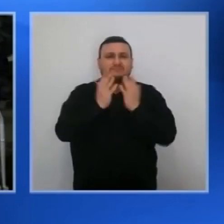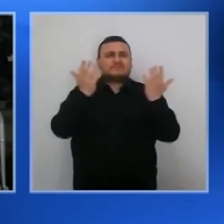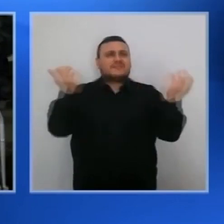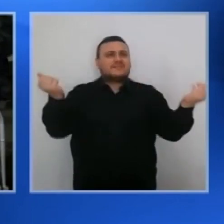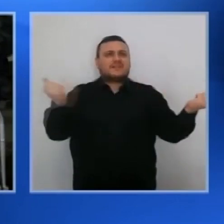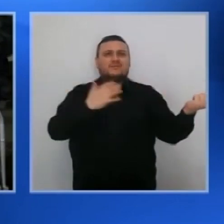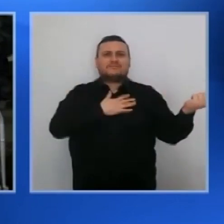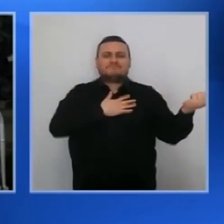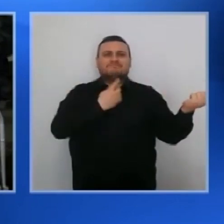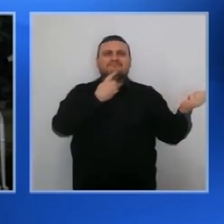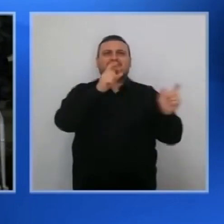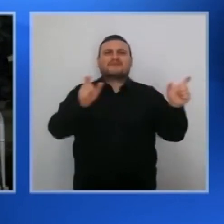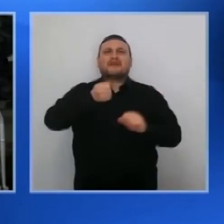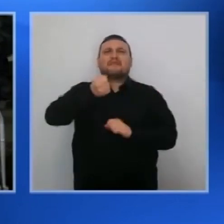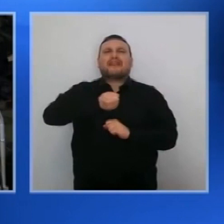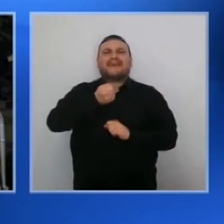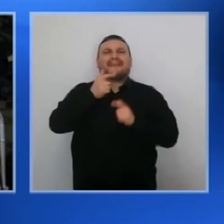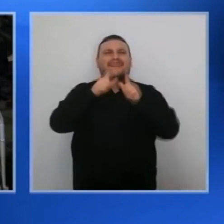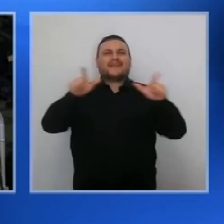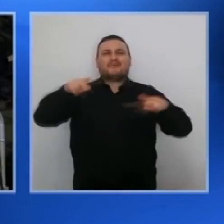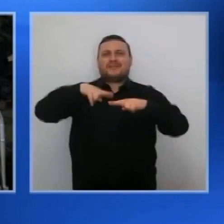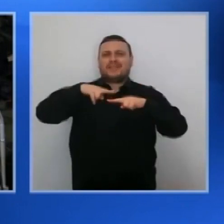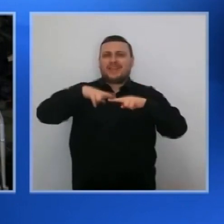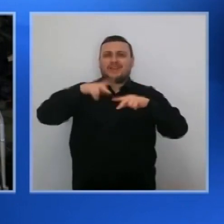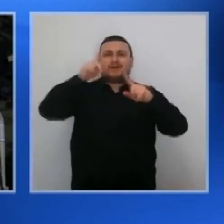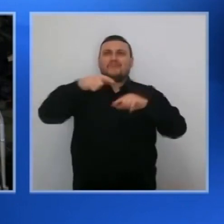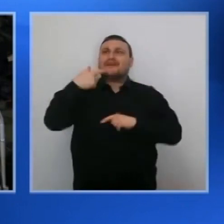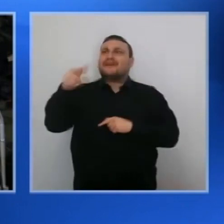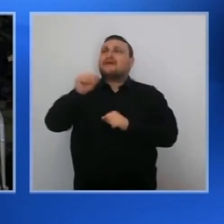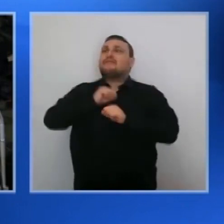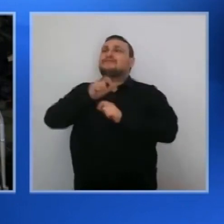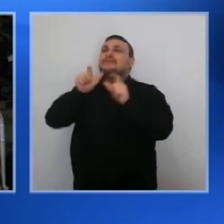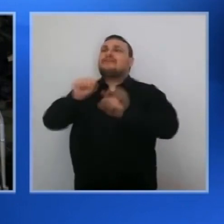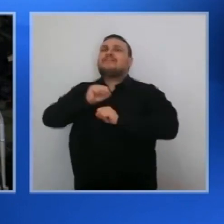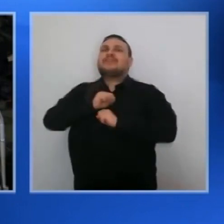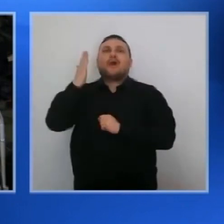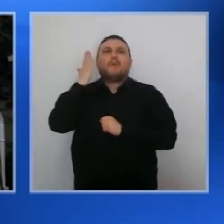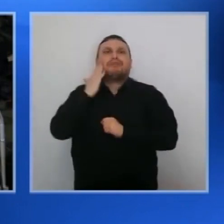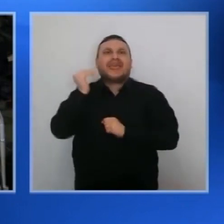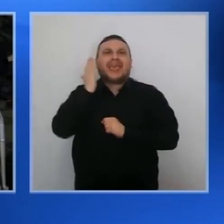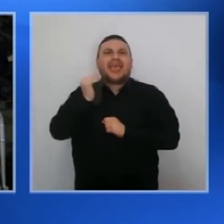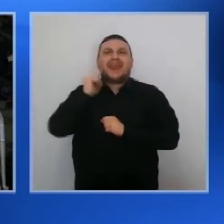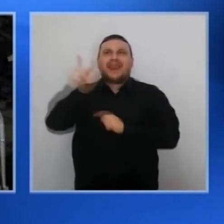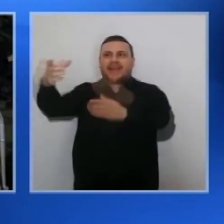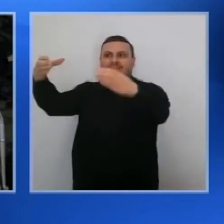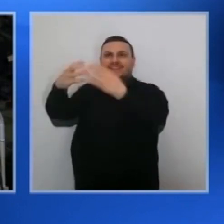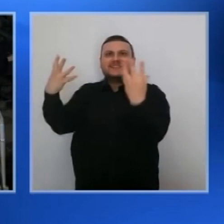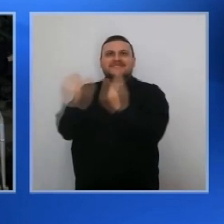In particolare saluto i fedeli di Biella che, accompagnati dal loro vescovo,